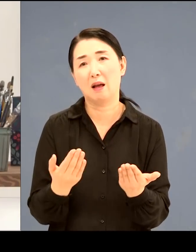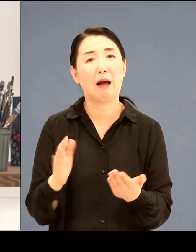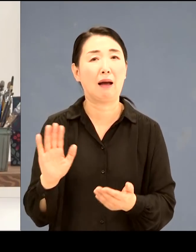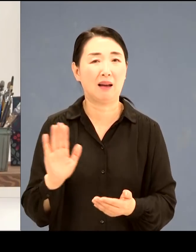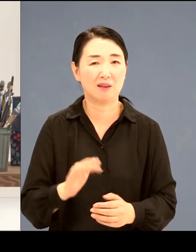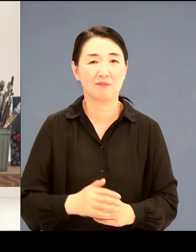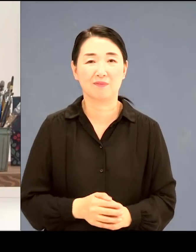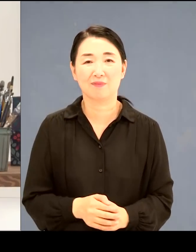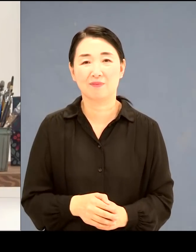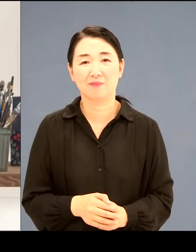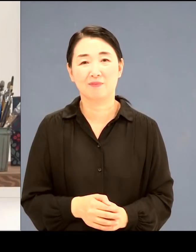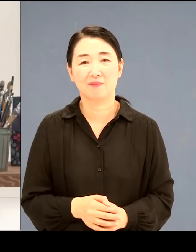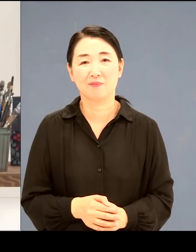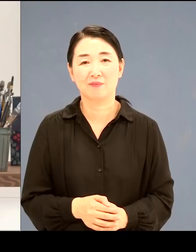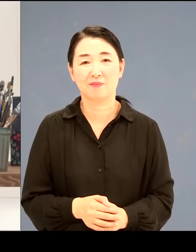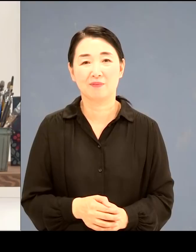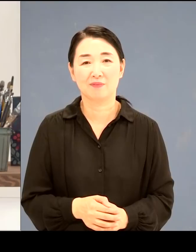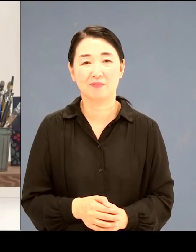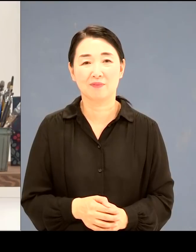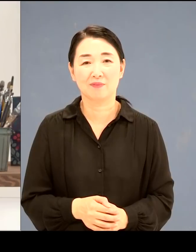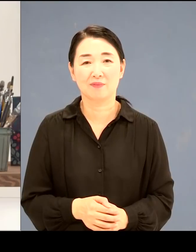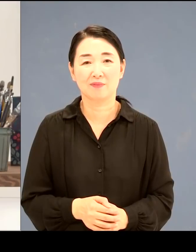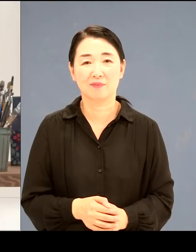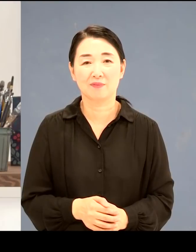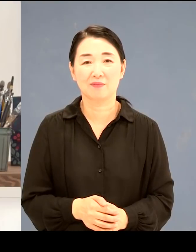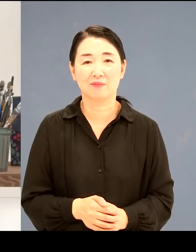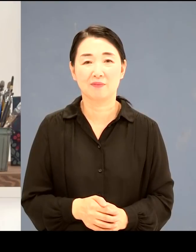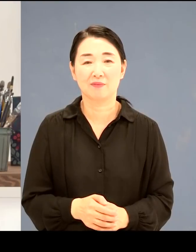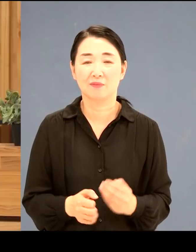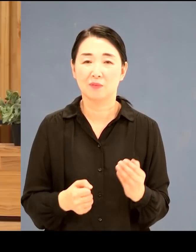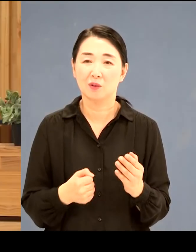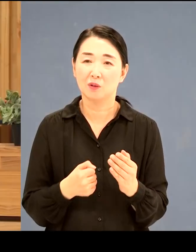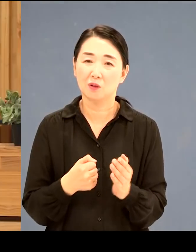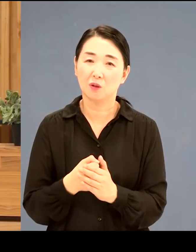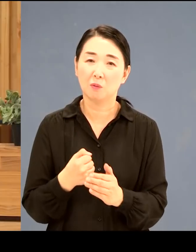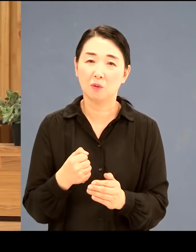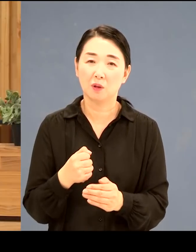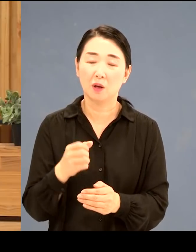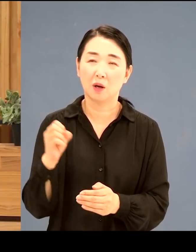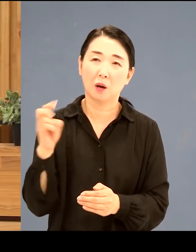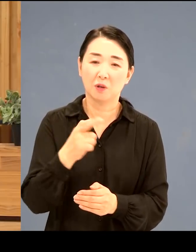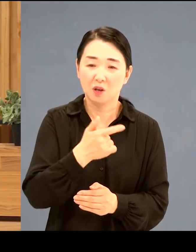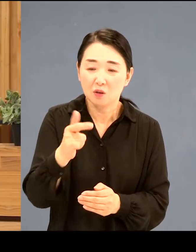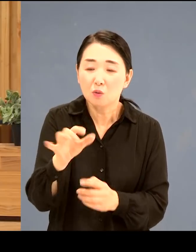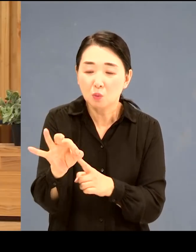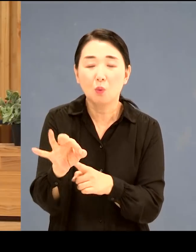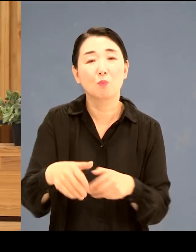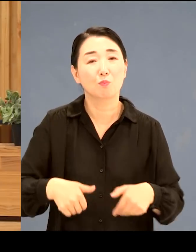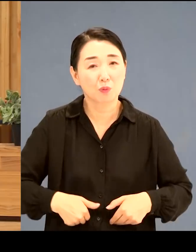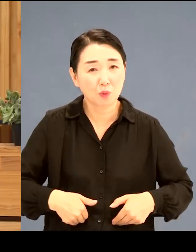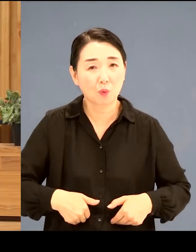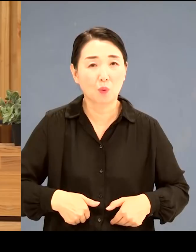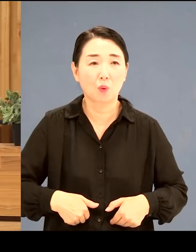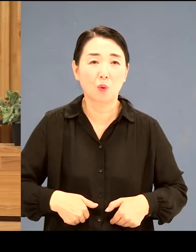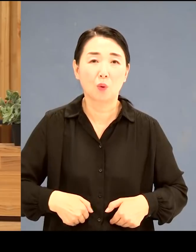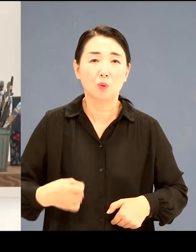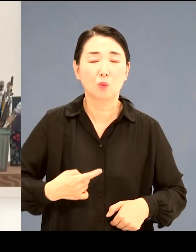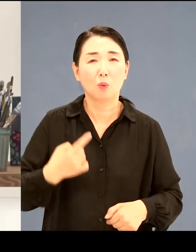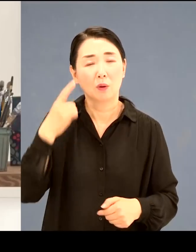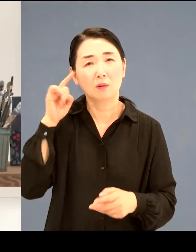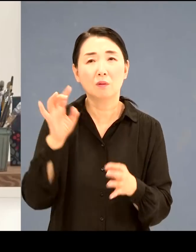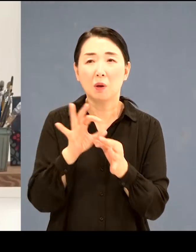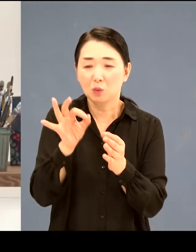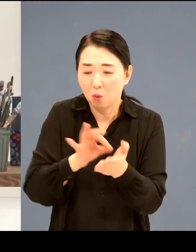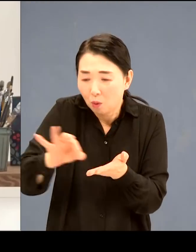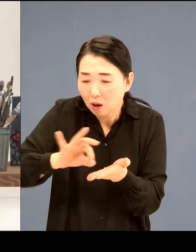아니다 보니까 그렇죠. 뭔가 한 번에 목돈이 필요하거나 그러니까 예상치 못한 지출이 생길 때